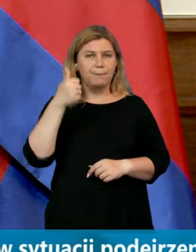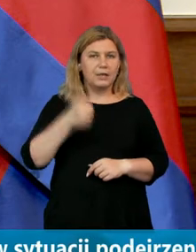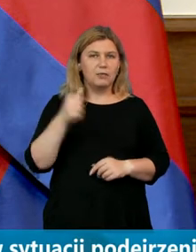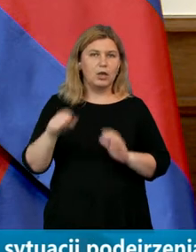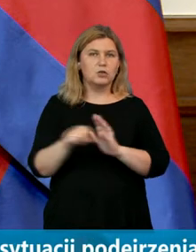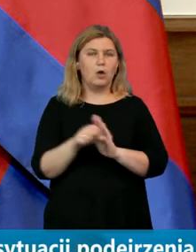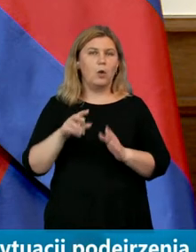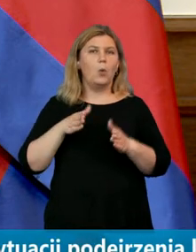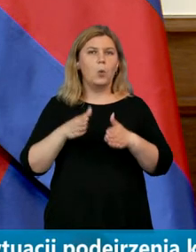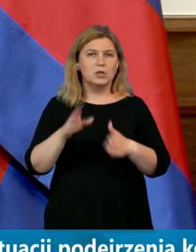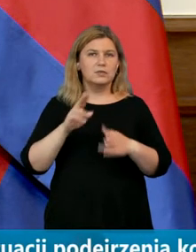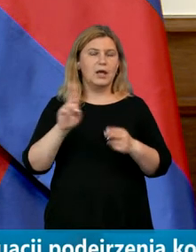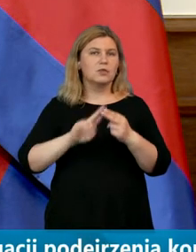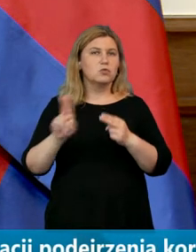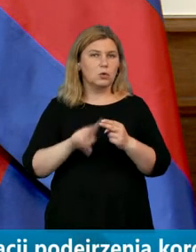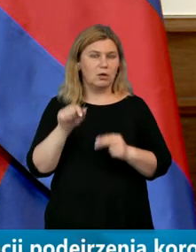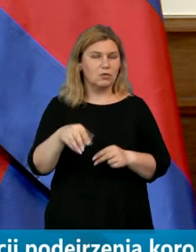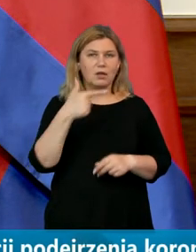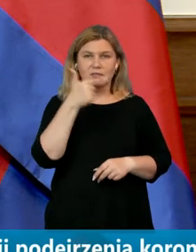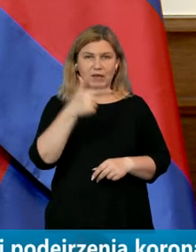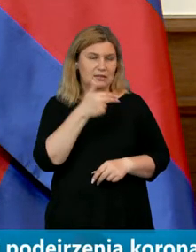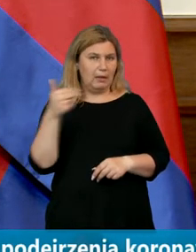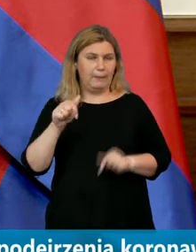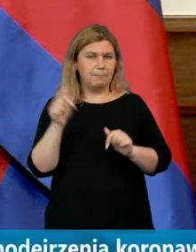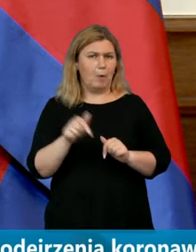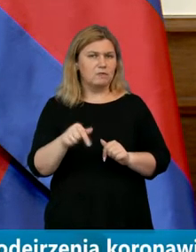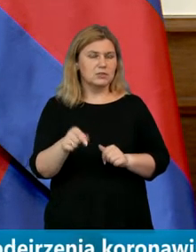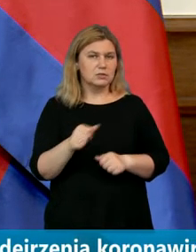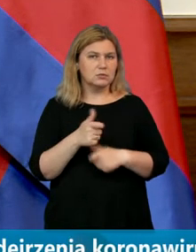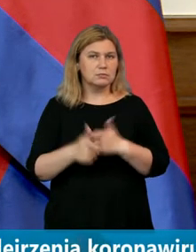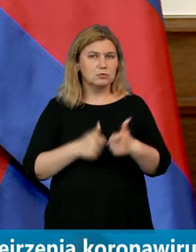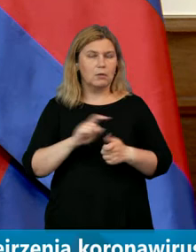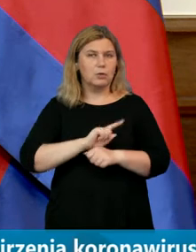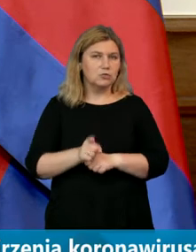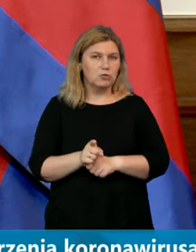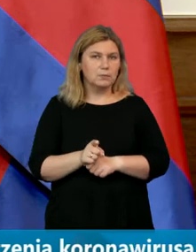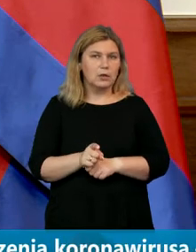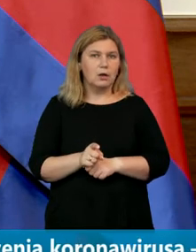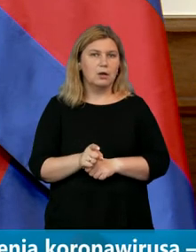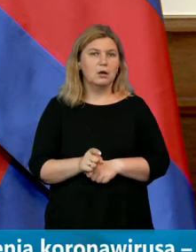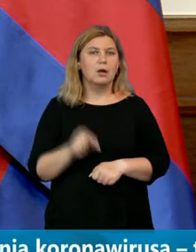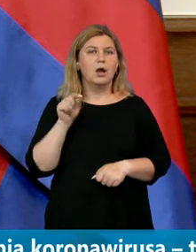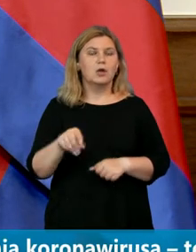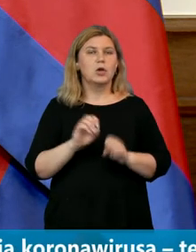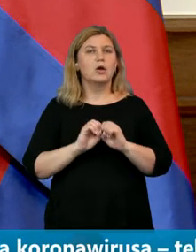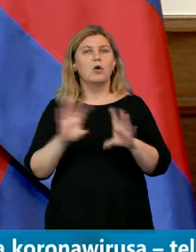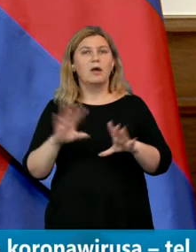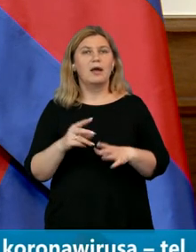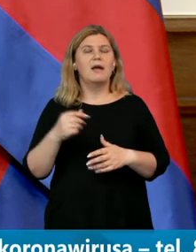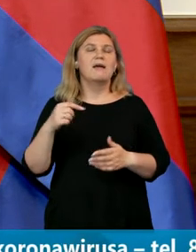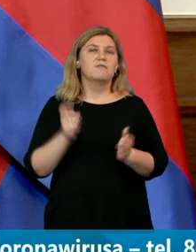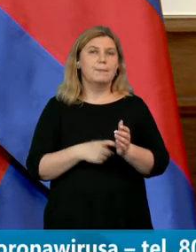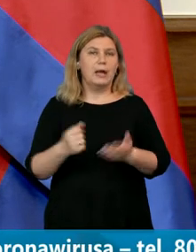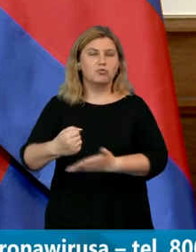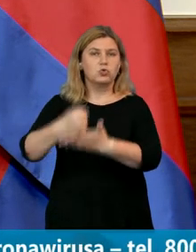ulicy Cukrowej. To są dwa tematy, które powinniśmy podjąć w miarę szybko. Natomiast one oczywiście wymagają dofinansowania ze